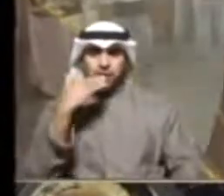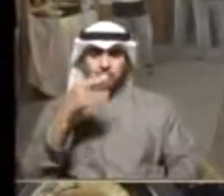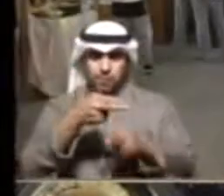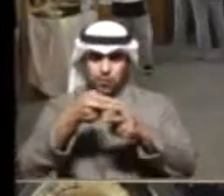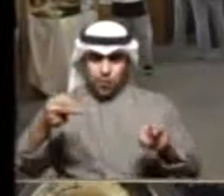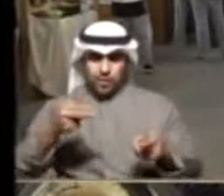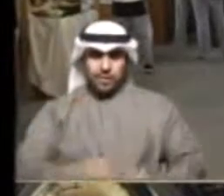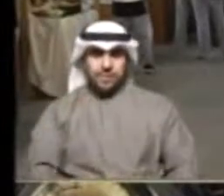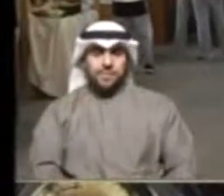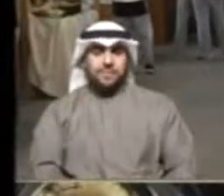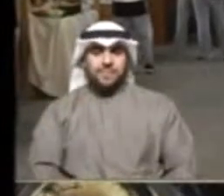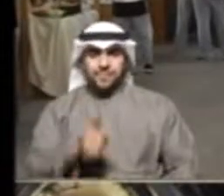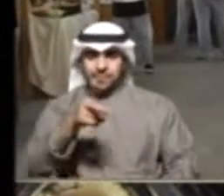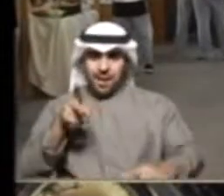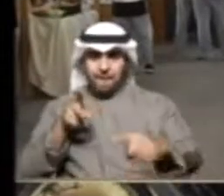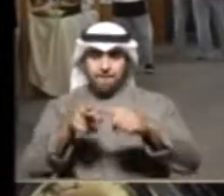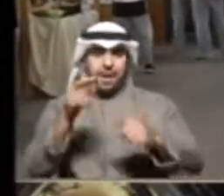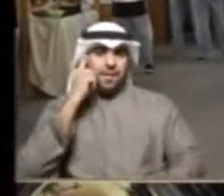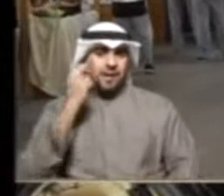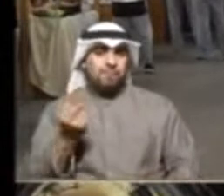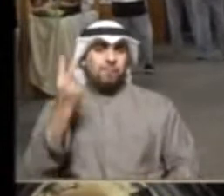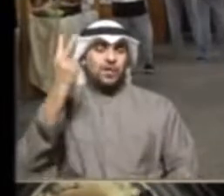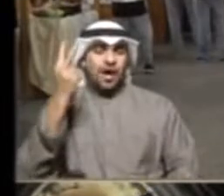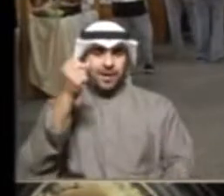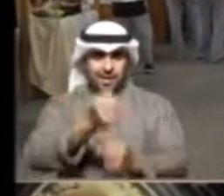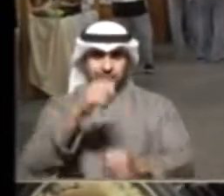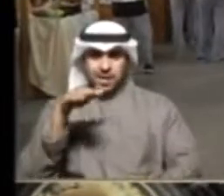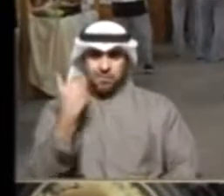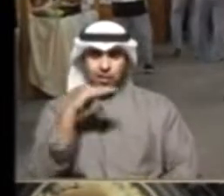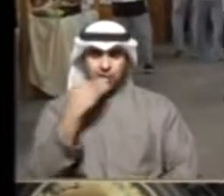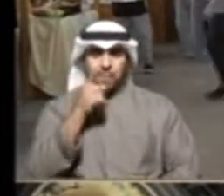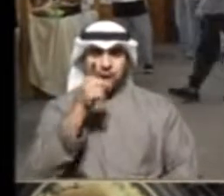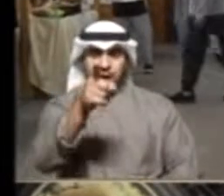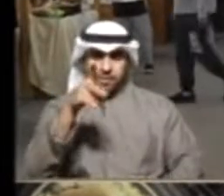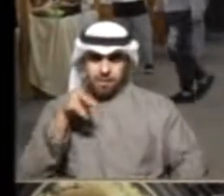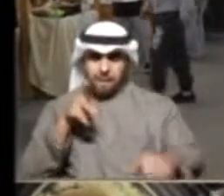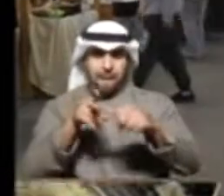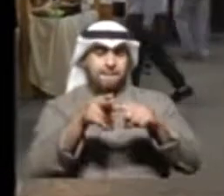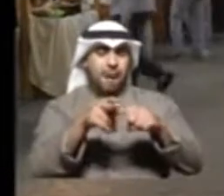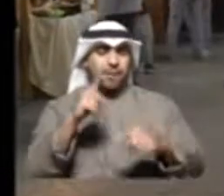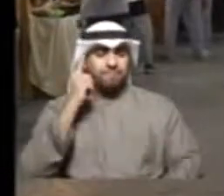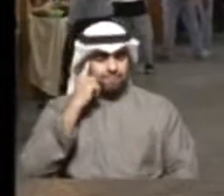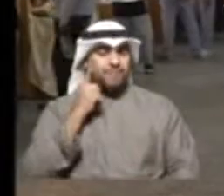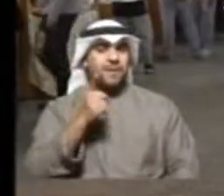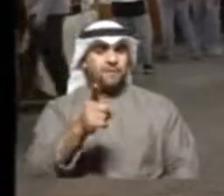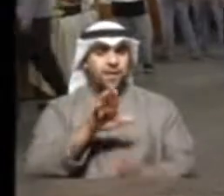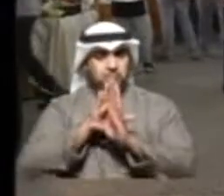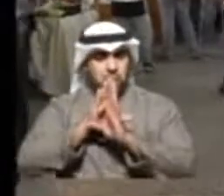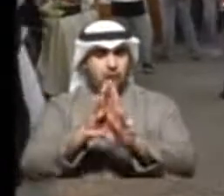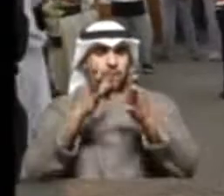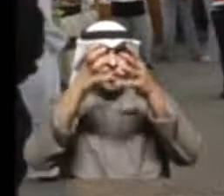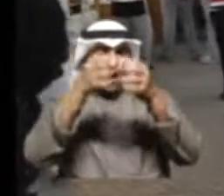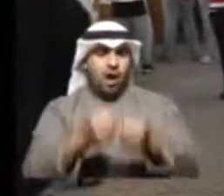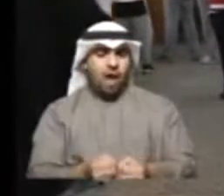المجالات. معرض المشاريع الشبابية، هذا المعرض الذي له دلالات عدة، ومنها الرعاية